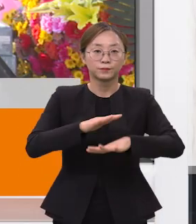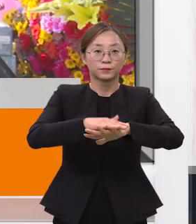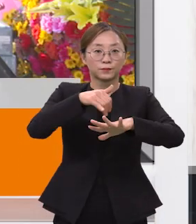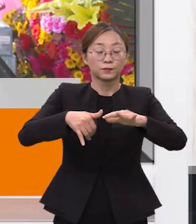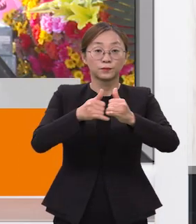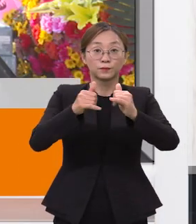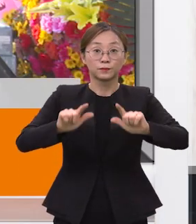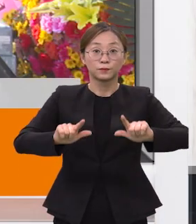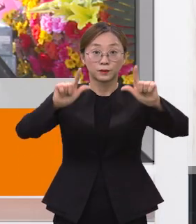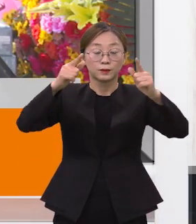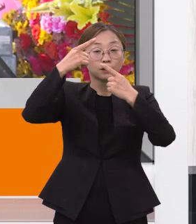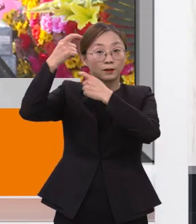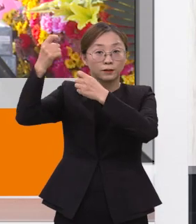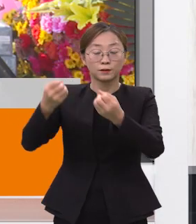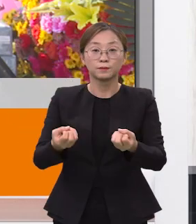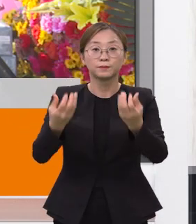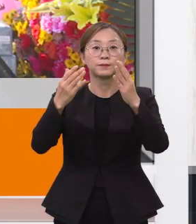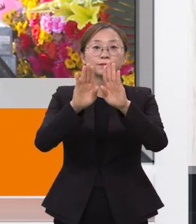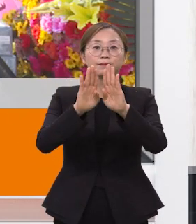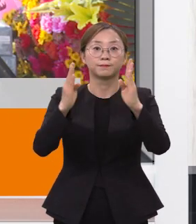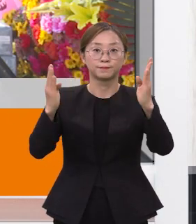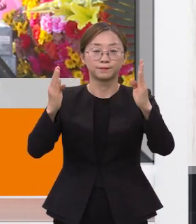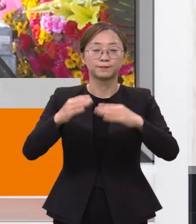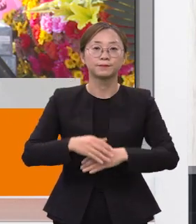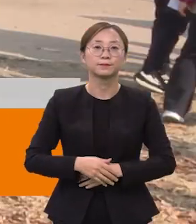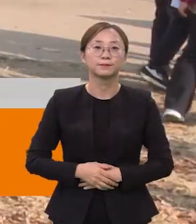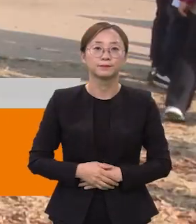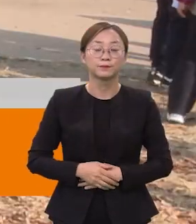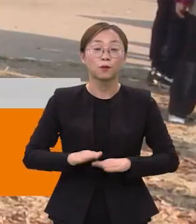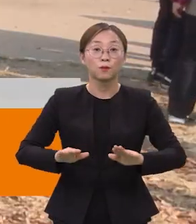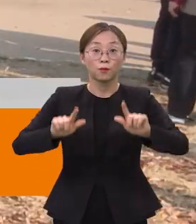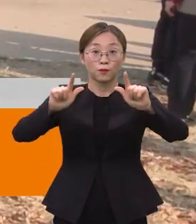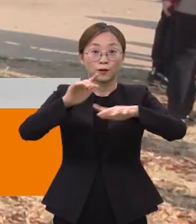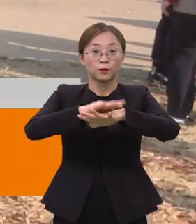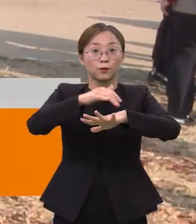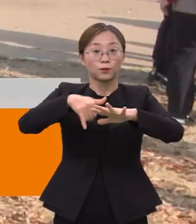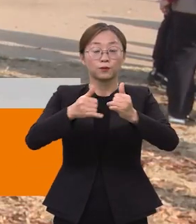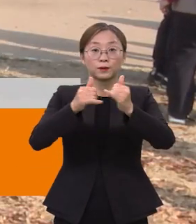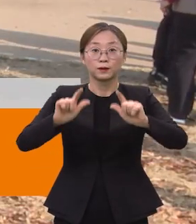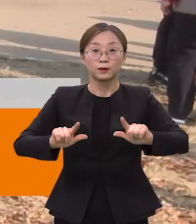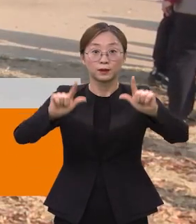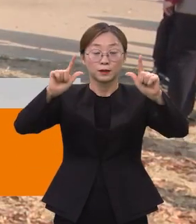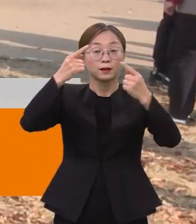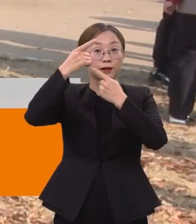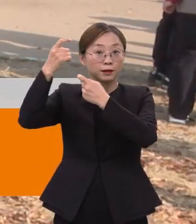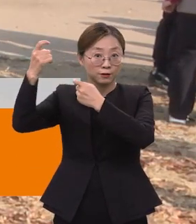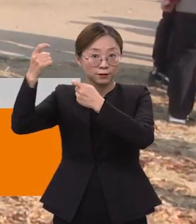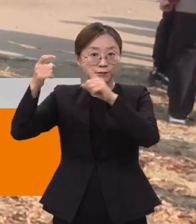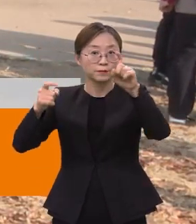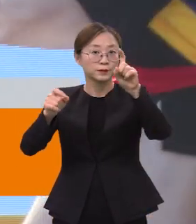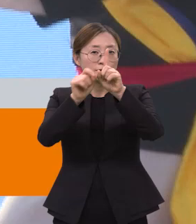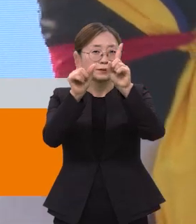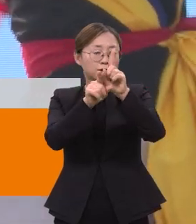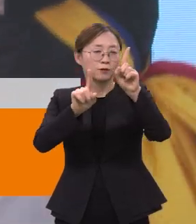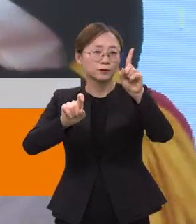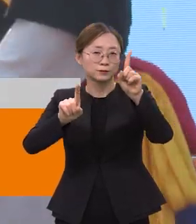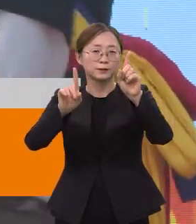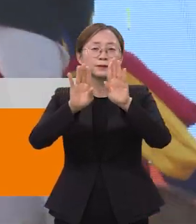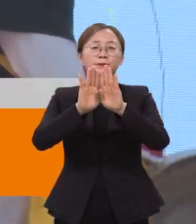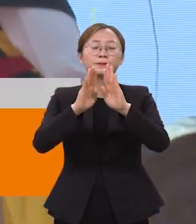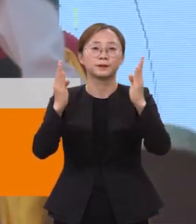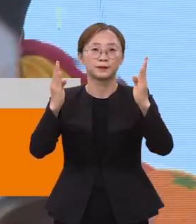공주 농업인의 날 행사가 개막했습니다. 도시민과 함께하는 공주 농업인의 날 행사가 지난